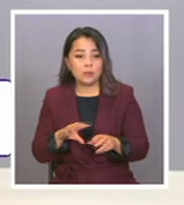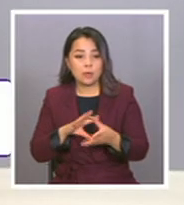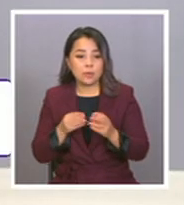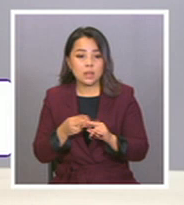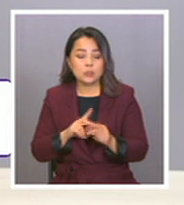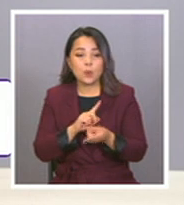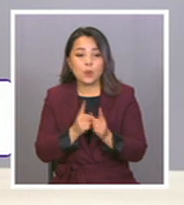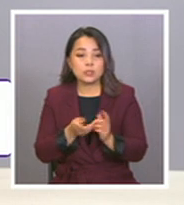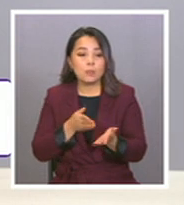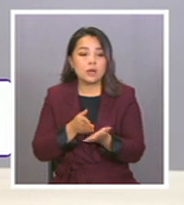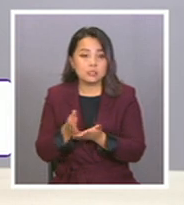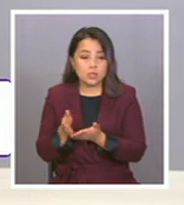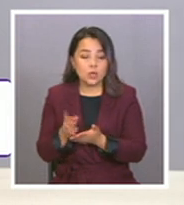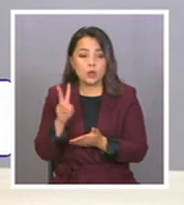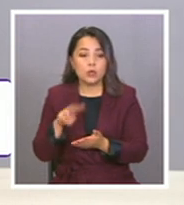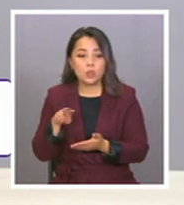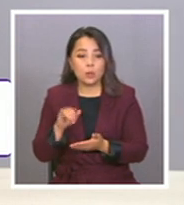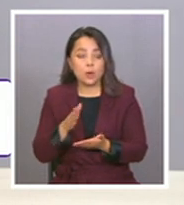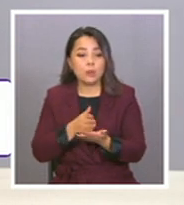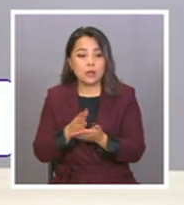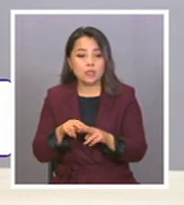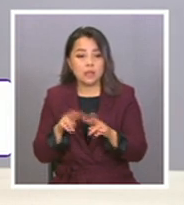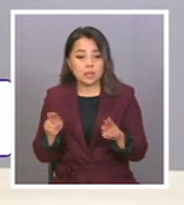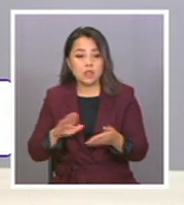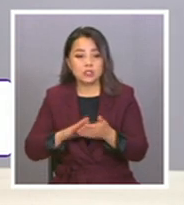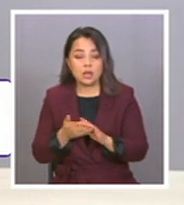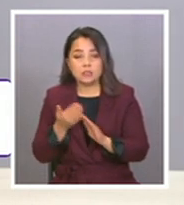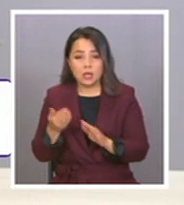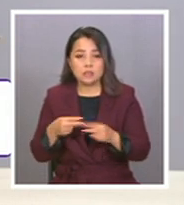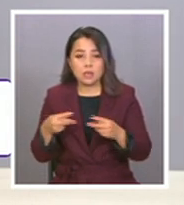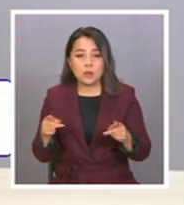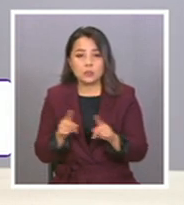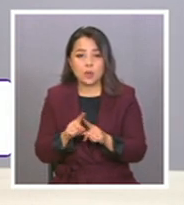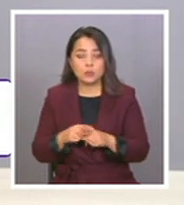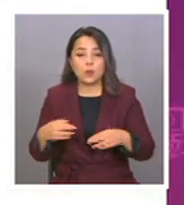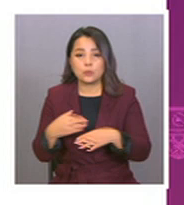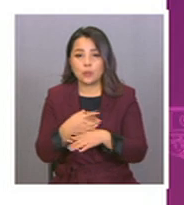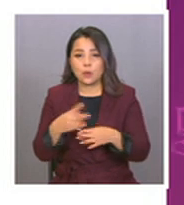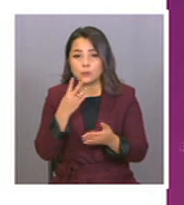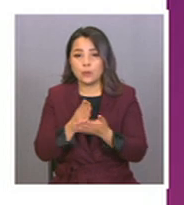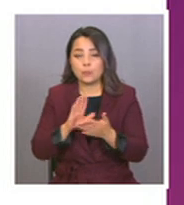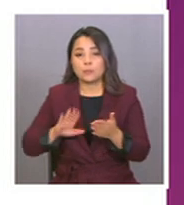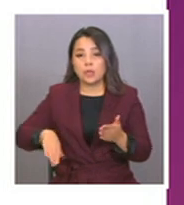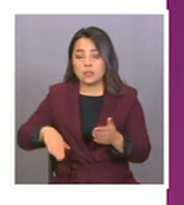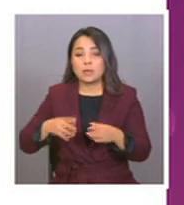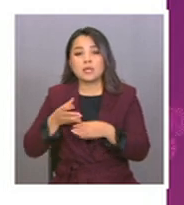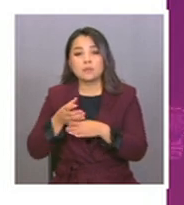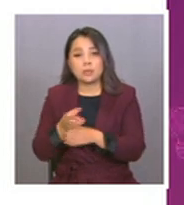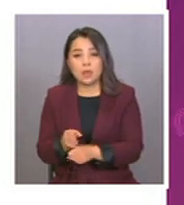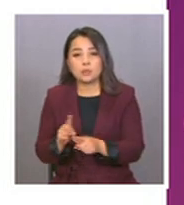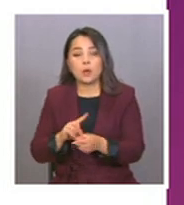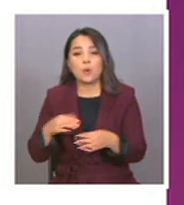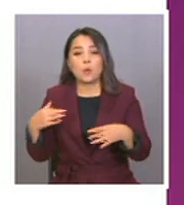өзгерісінің бағыты үдеумен бағыттас болатын жағдай тең үдемелі қозғалыс, ал тең кемімелі қозғалыс кезінде